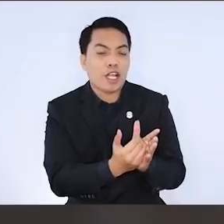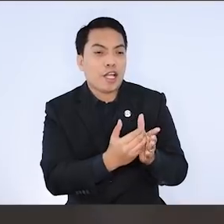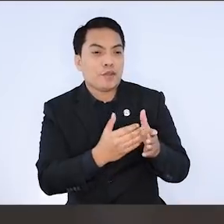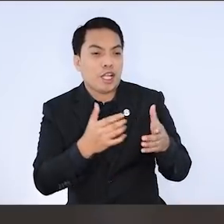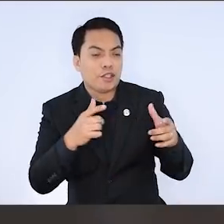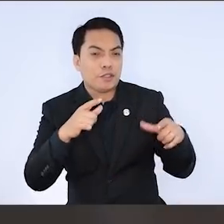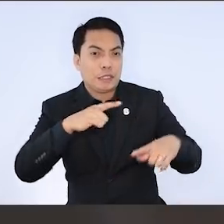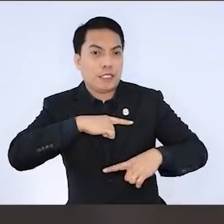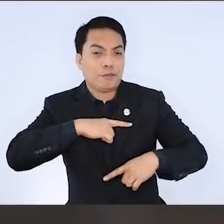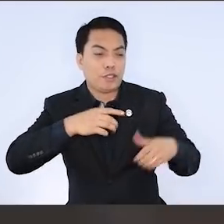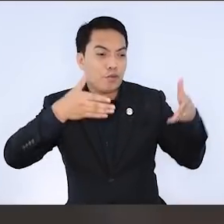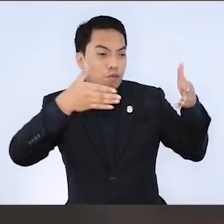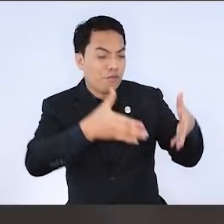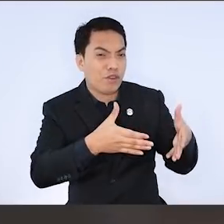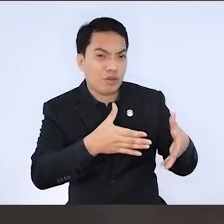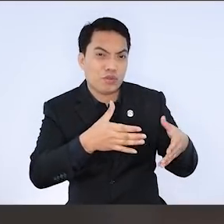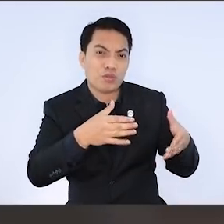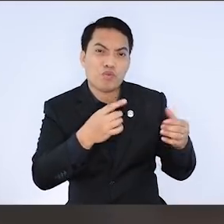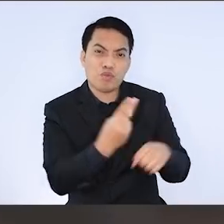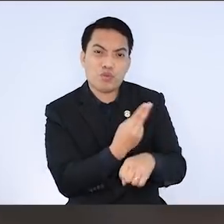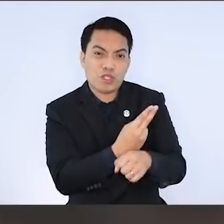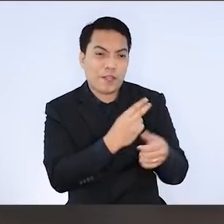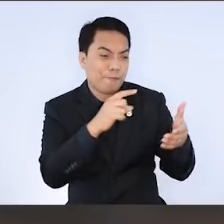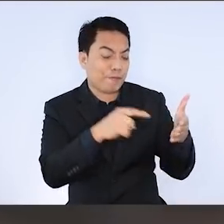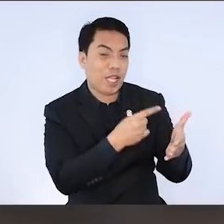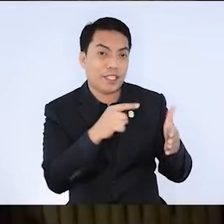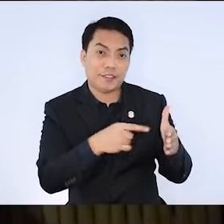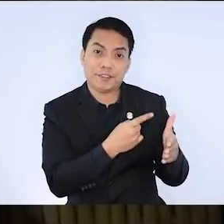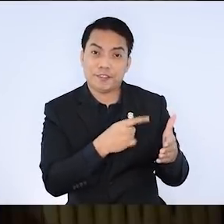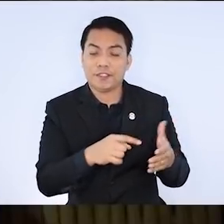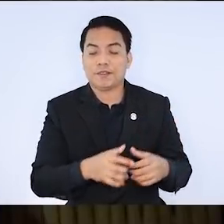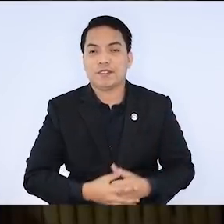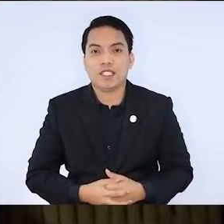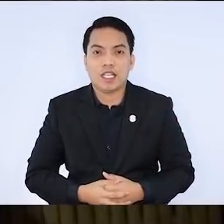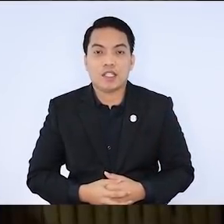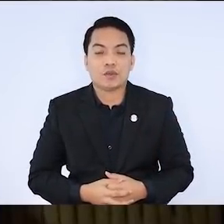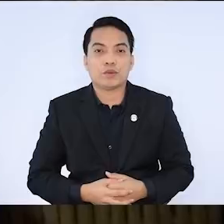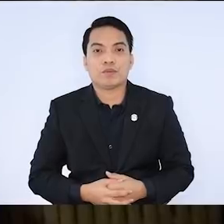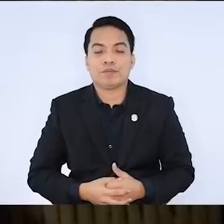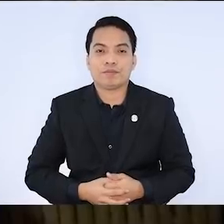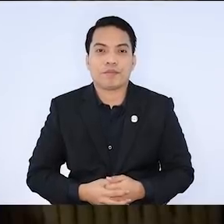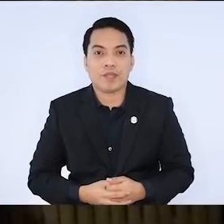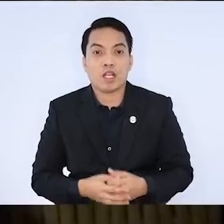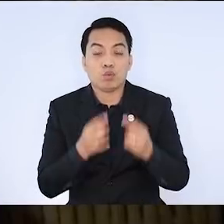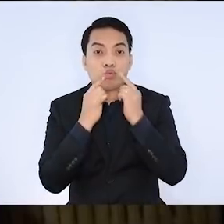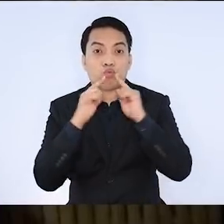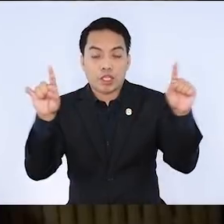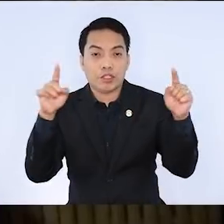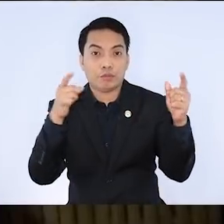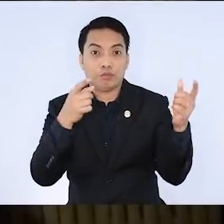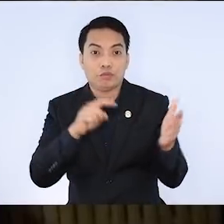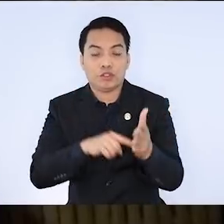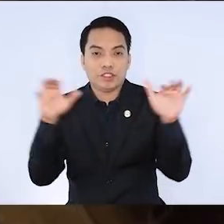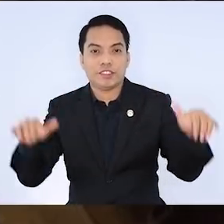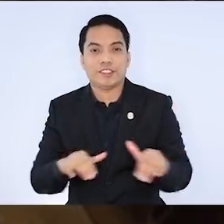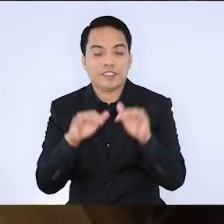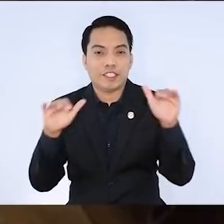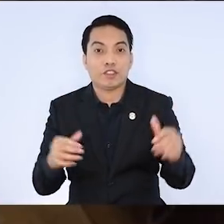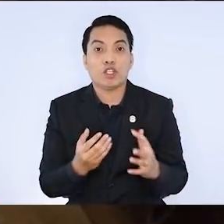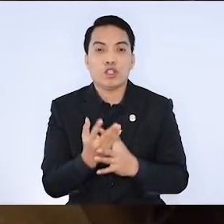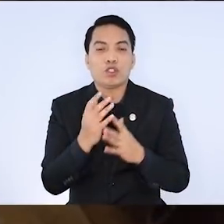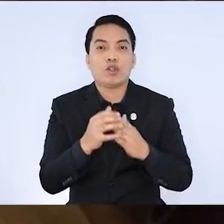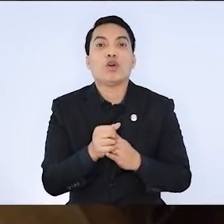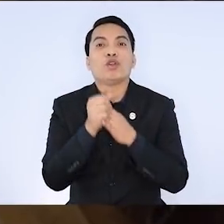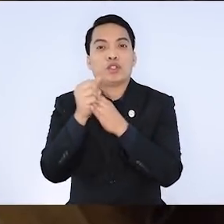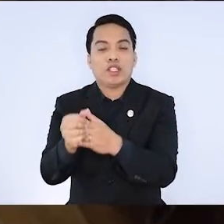nila sa paggamit ng mga gadgets. Sa kabuuan ay naging matagumpay ang aktibidad na ito sa tulong at pagsubaybay ng